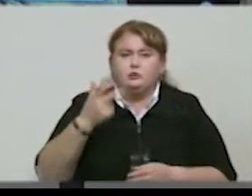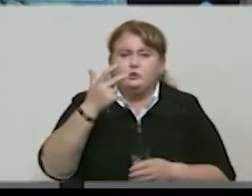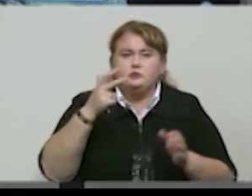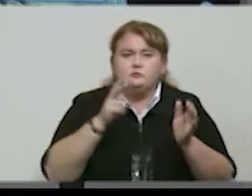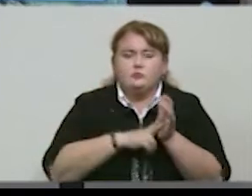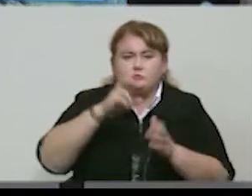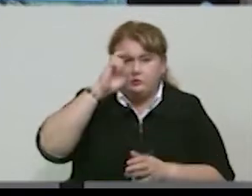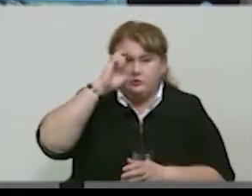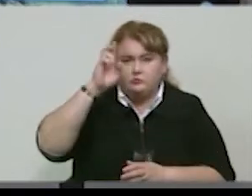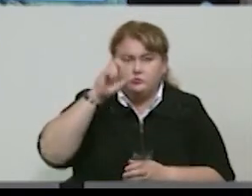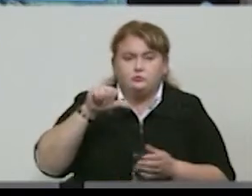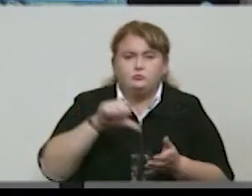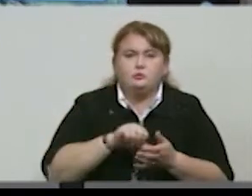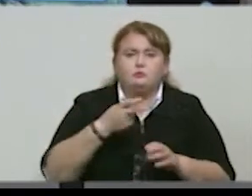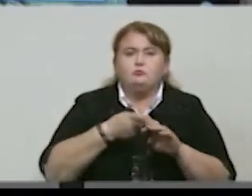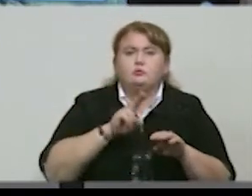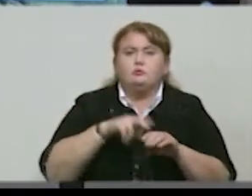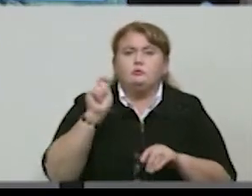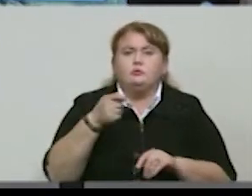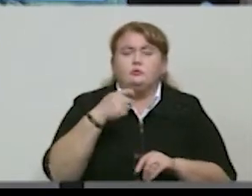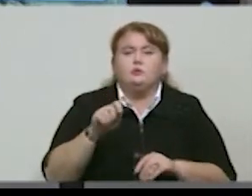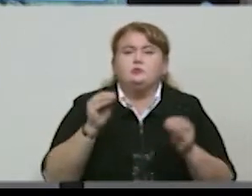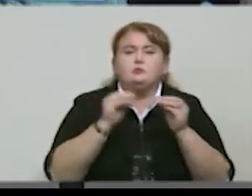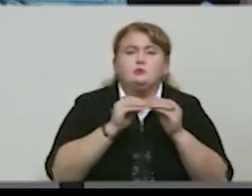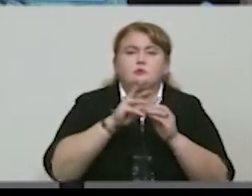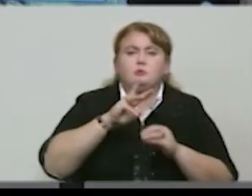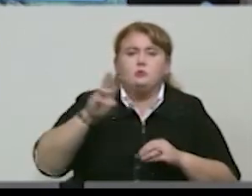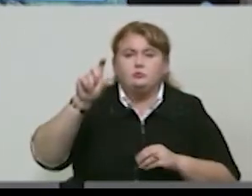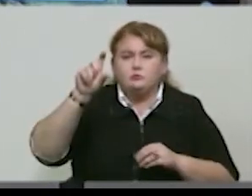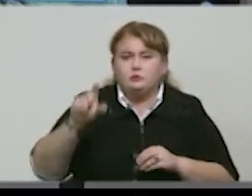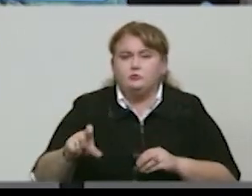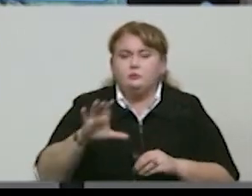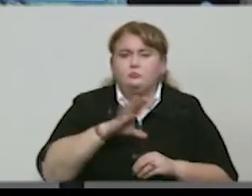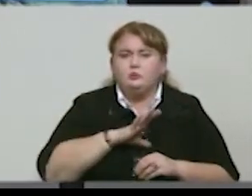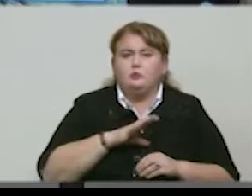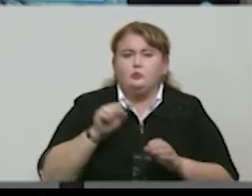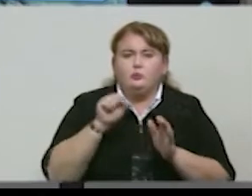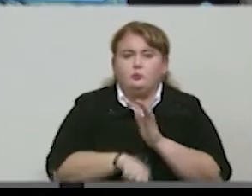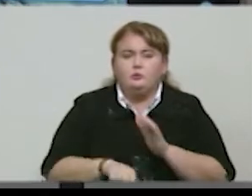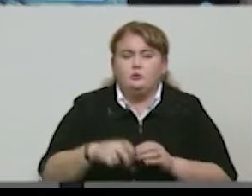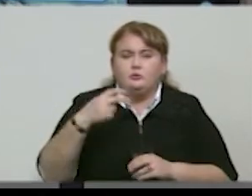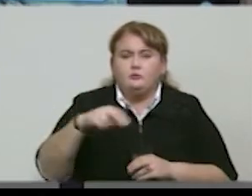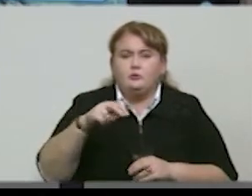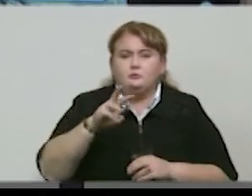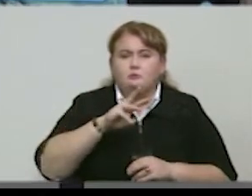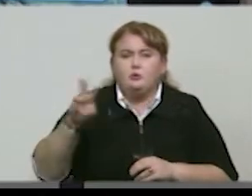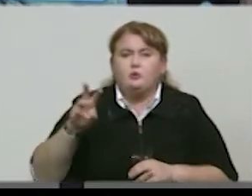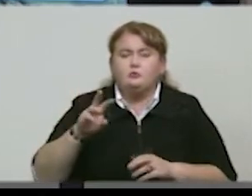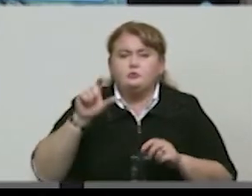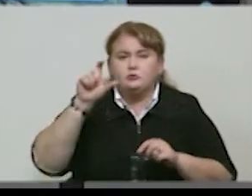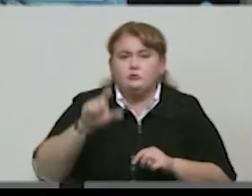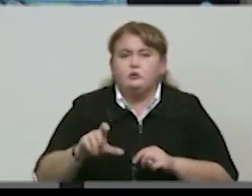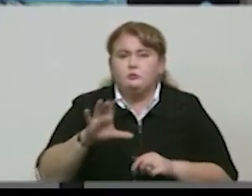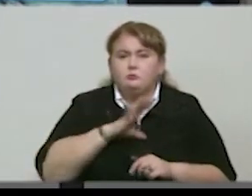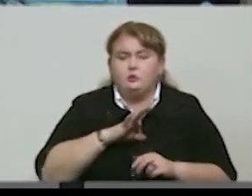38 государств участвовало в этой войне. 10 миллионов человек было убито. 20 миллионов человек